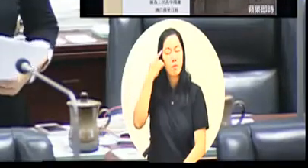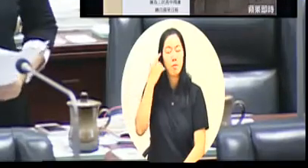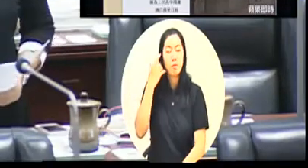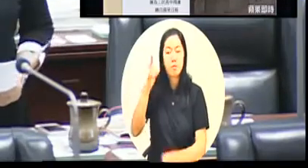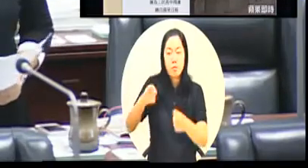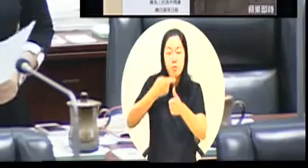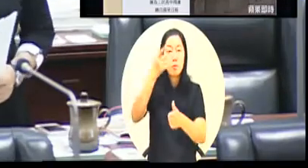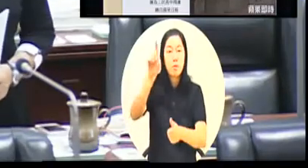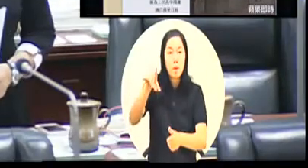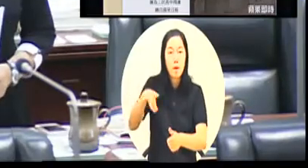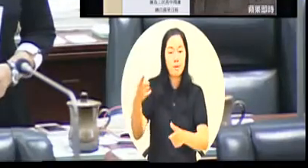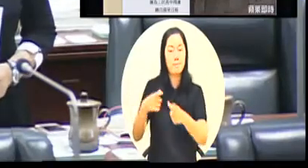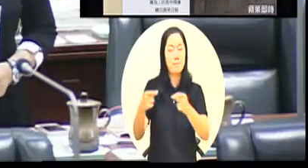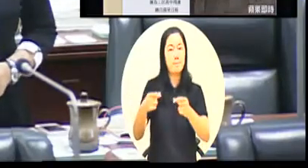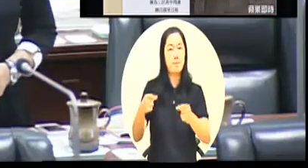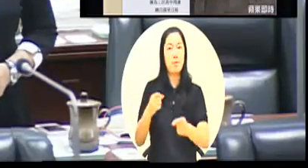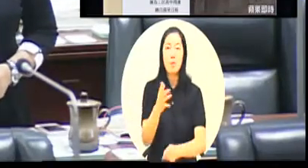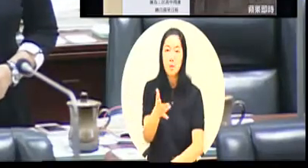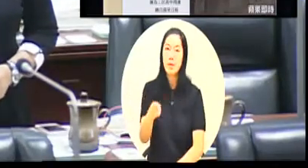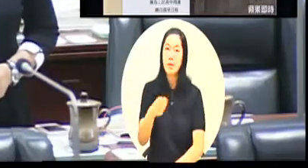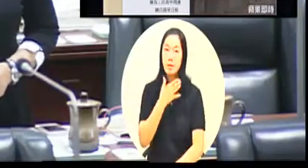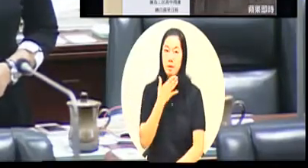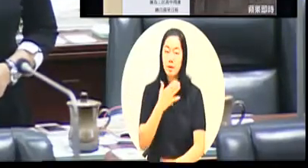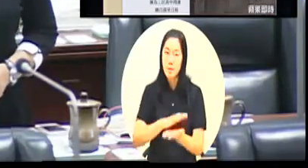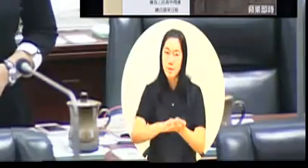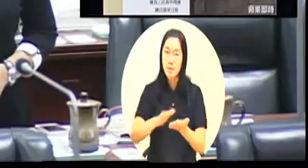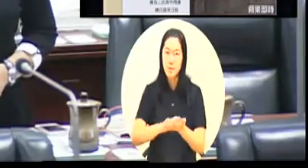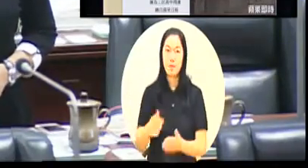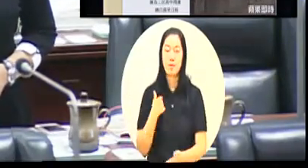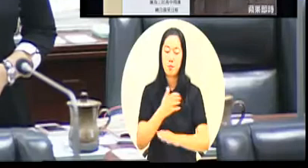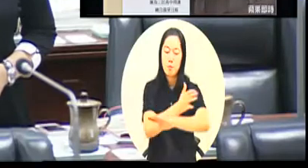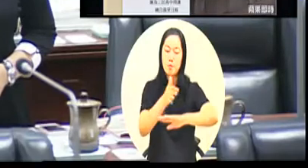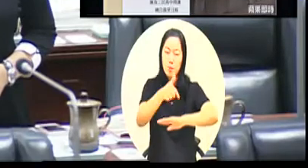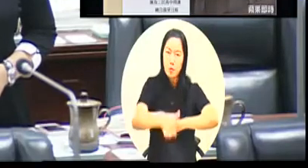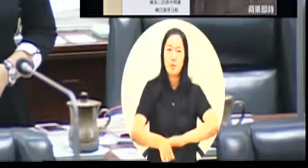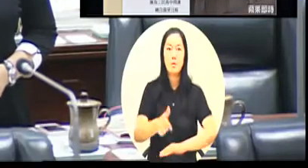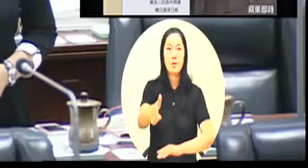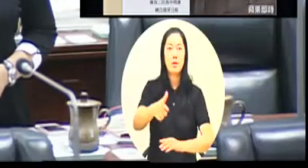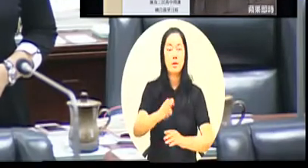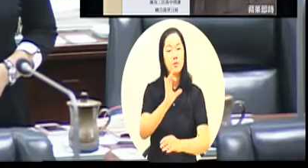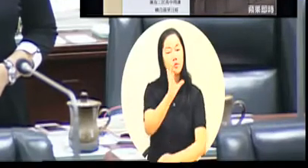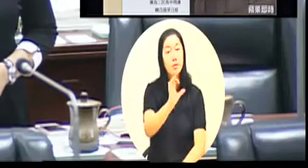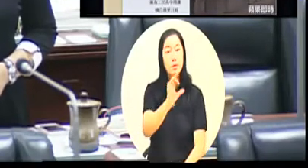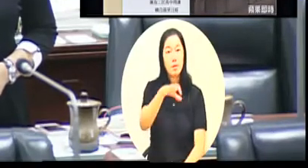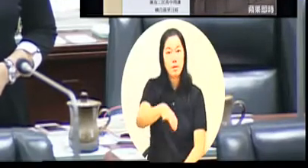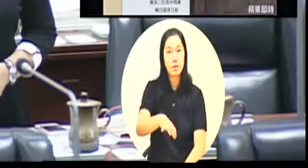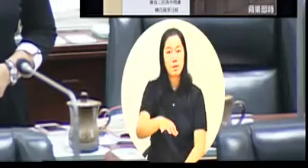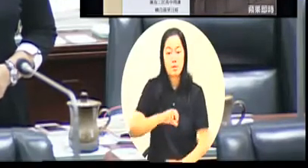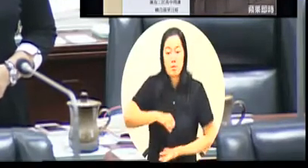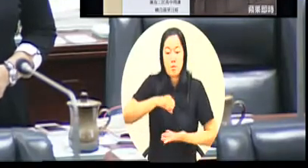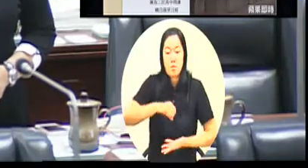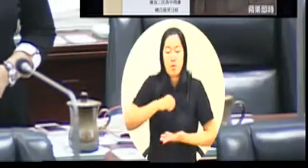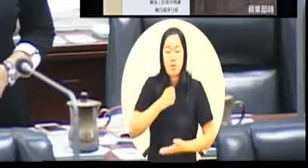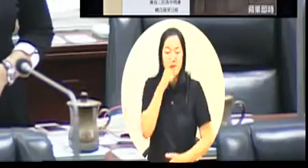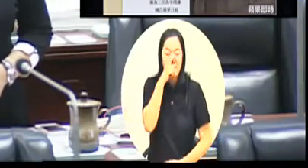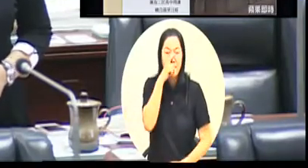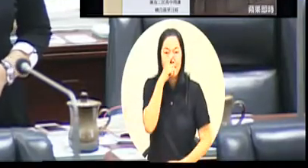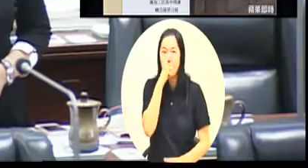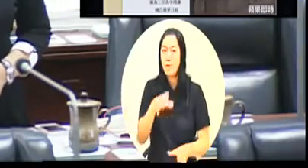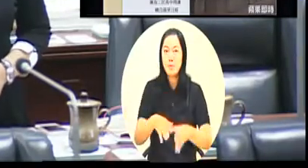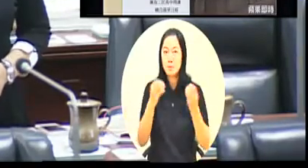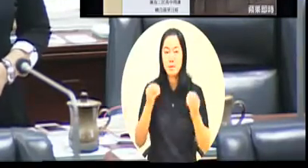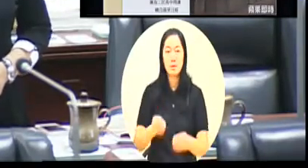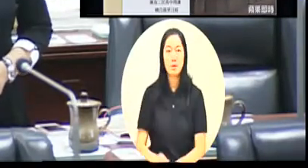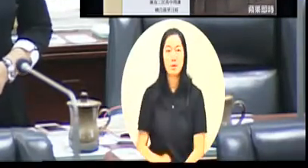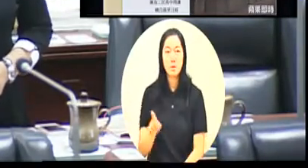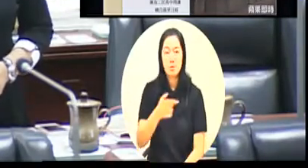因为日本它就是很干净嘛，你到乡下去你都不用担心洗手间干不干净。好，但最近我看到最明显的，我觉得最需